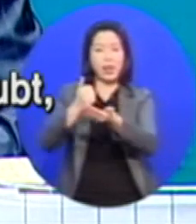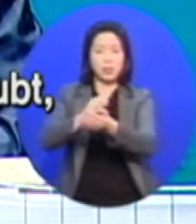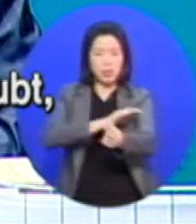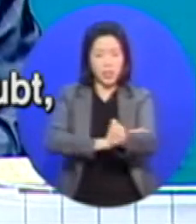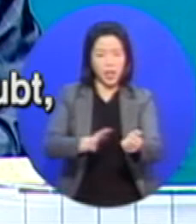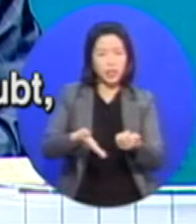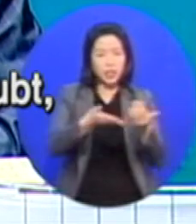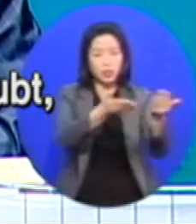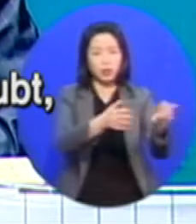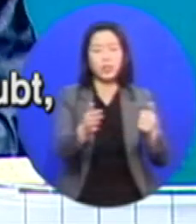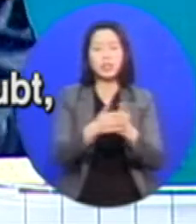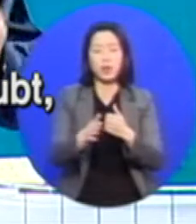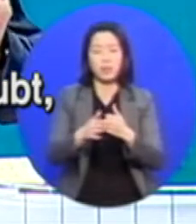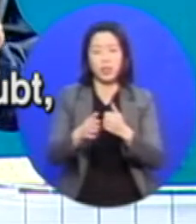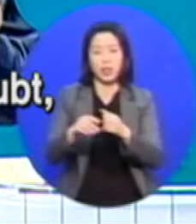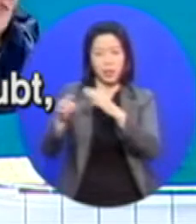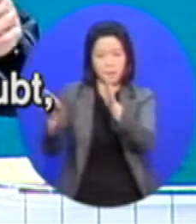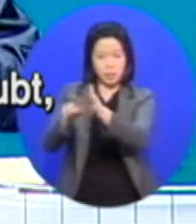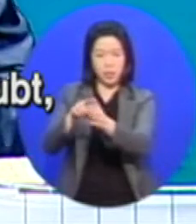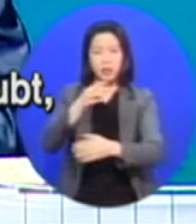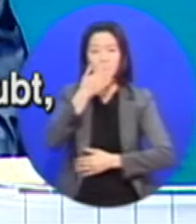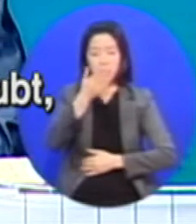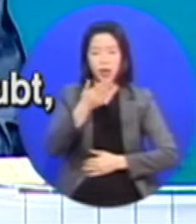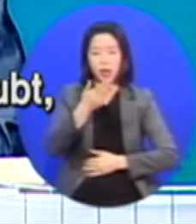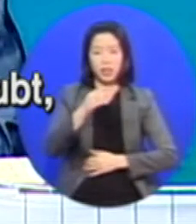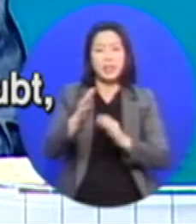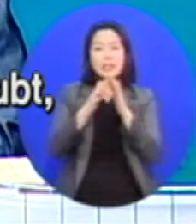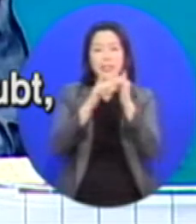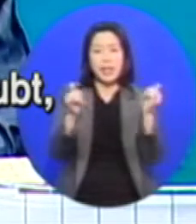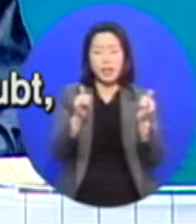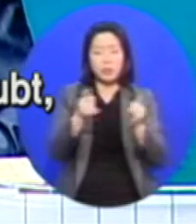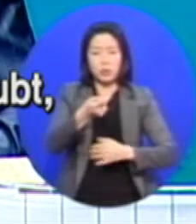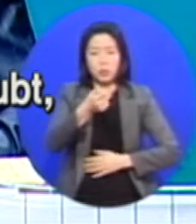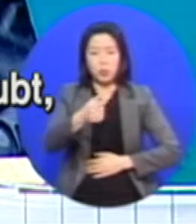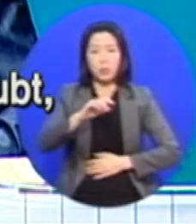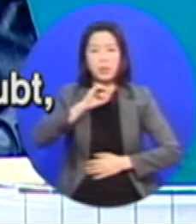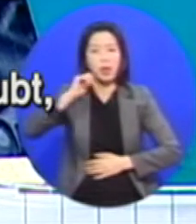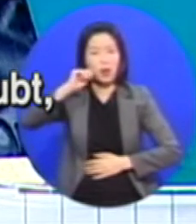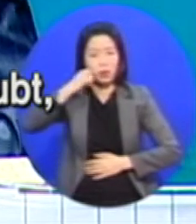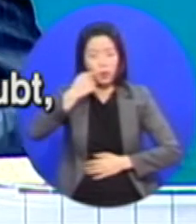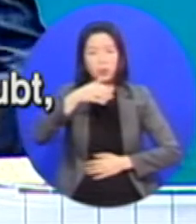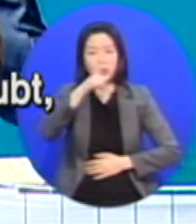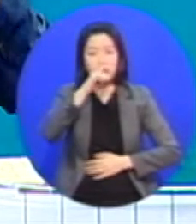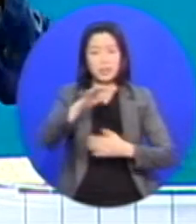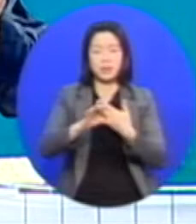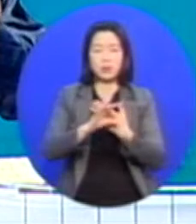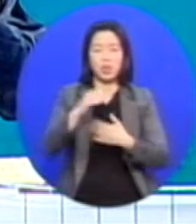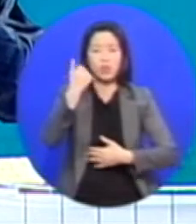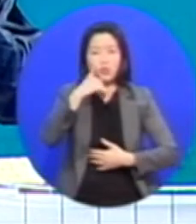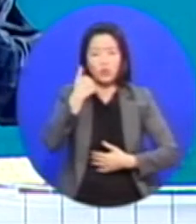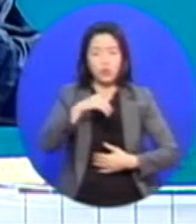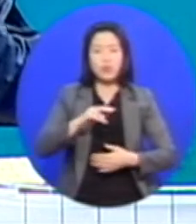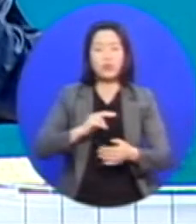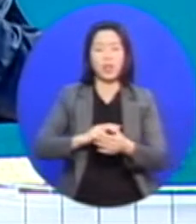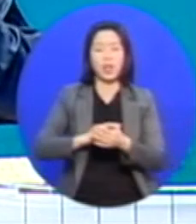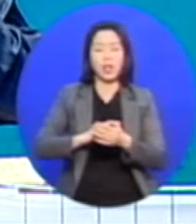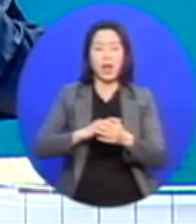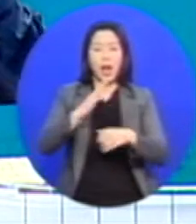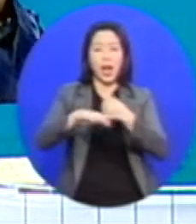사람은 하나님이 조금만 어려움을 주면 누구나 다 하나님을 의심하고